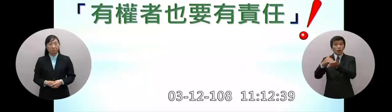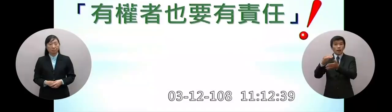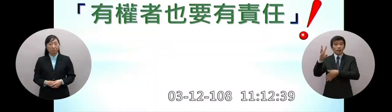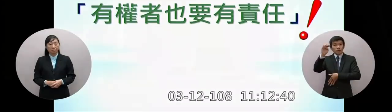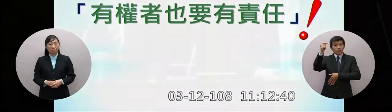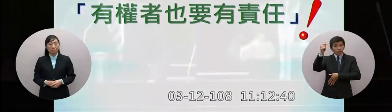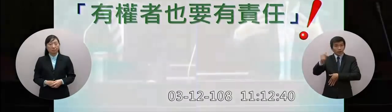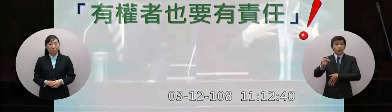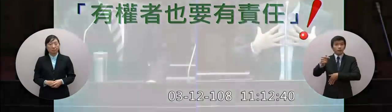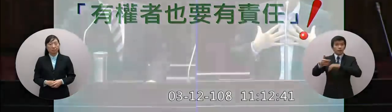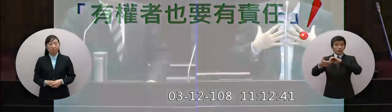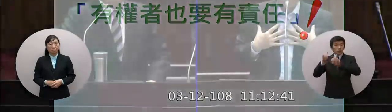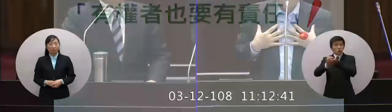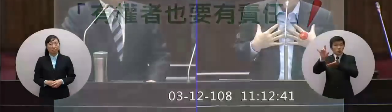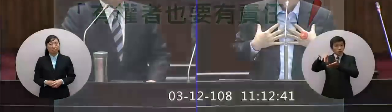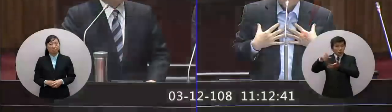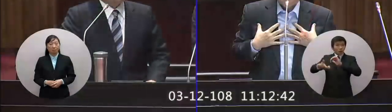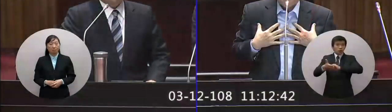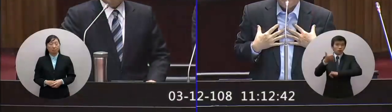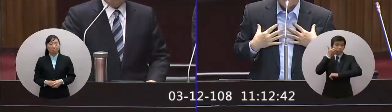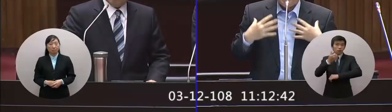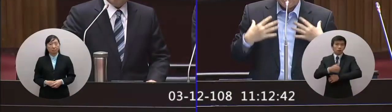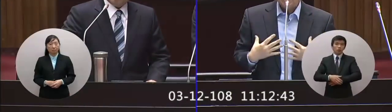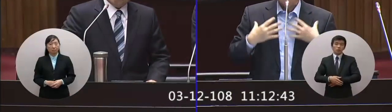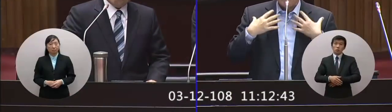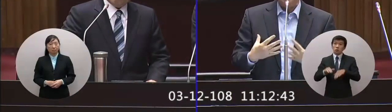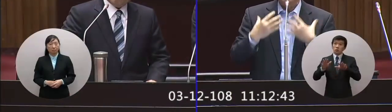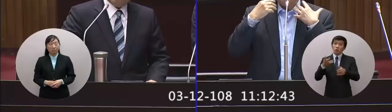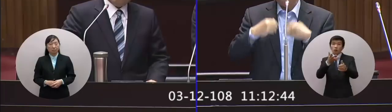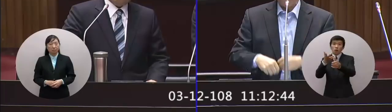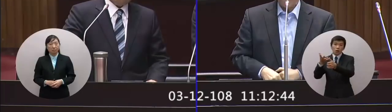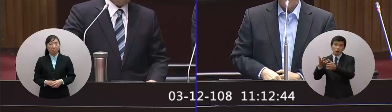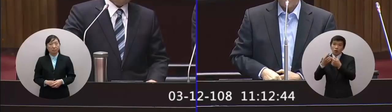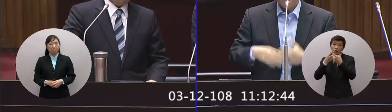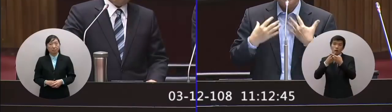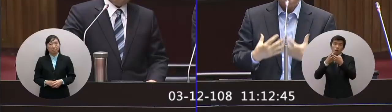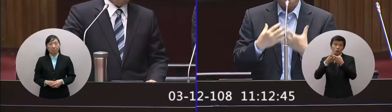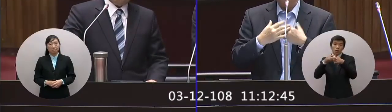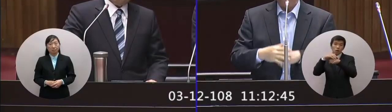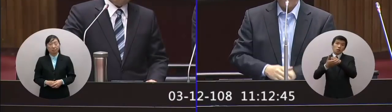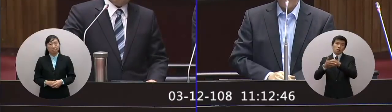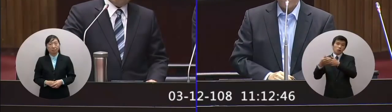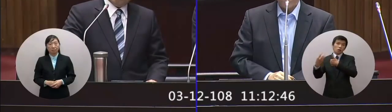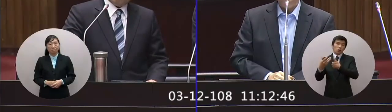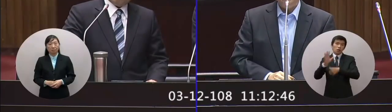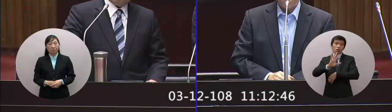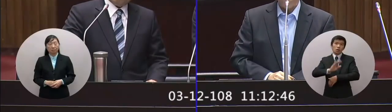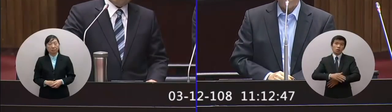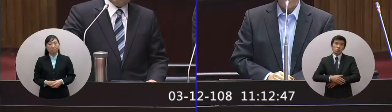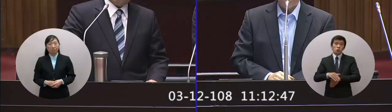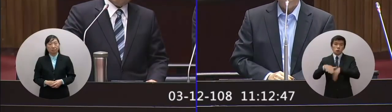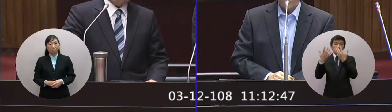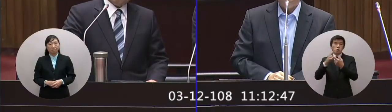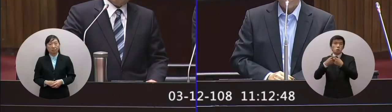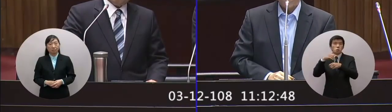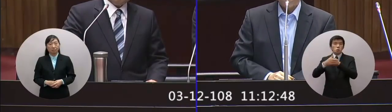做决定。既然今天我们连一个名字都没有资格要到，都没有资格给我们，都不能